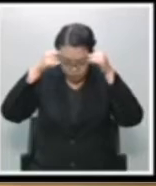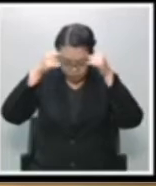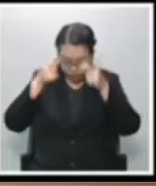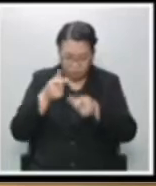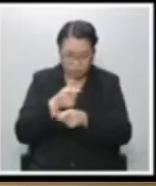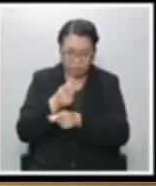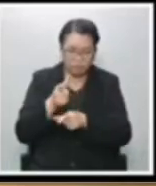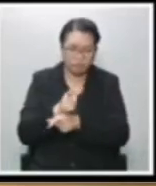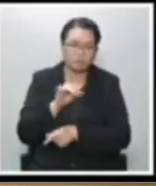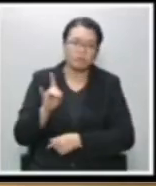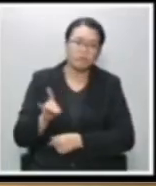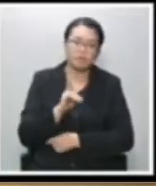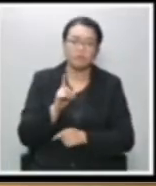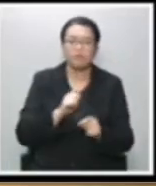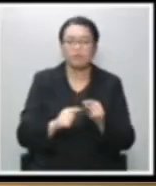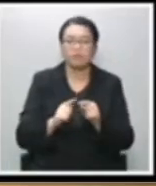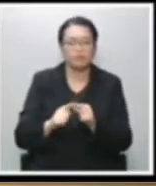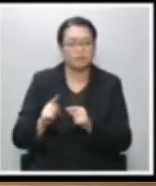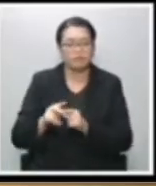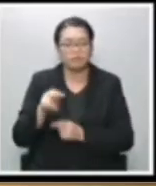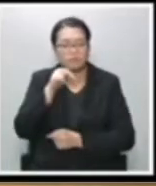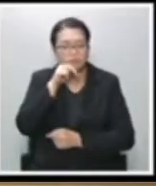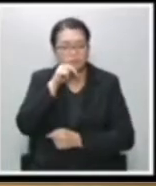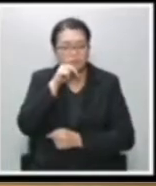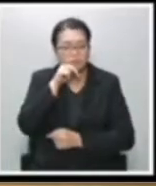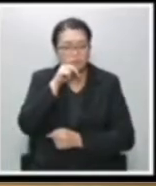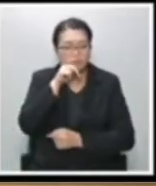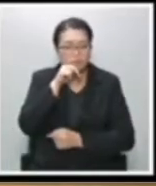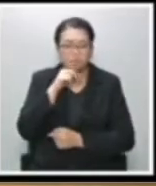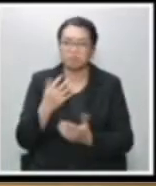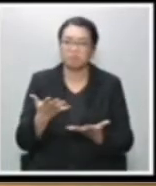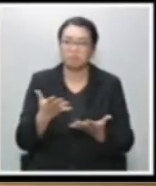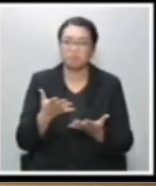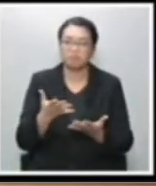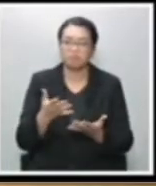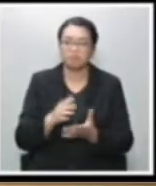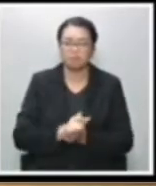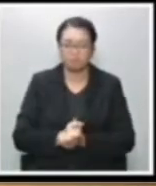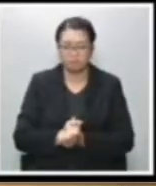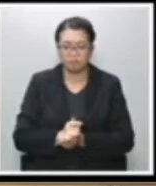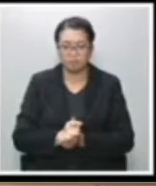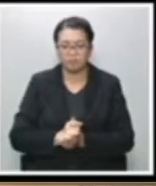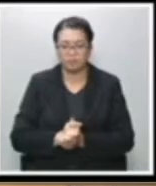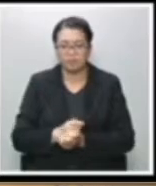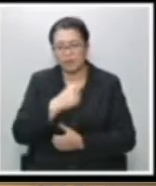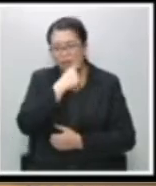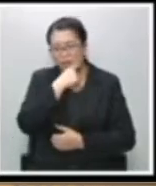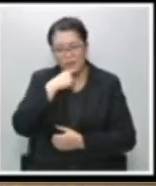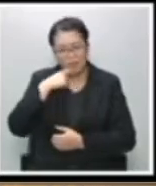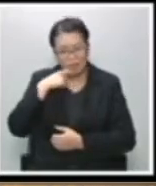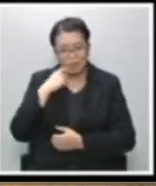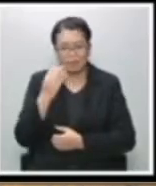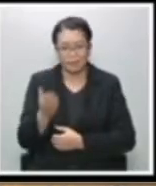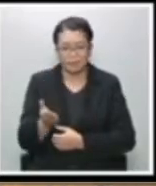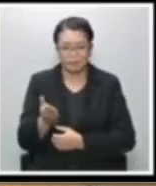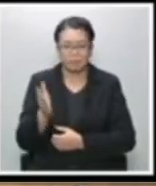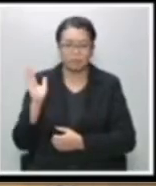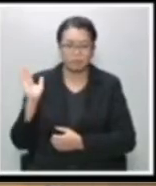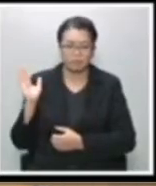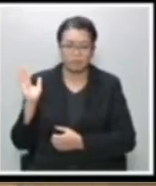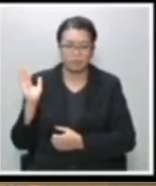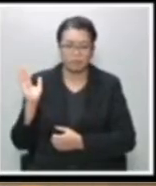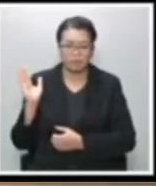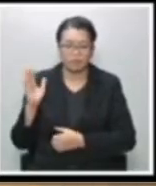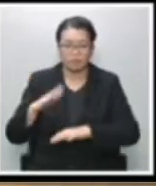ที่จะใช้สำหรับอุปโภคนะครับขอภาพต่อไปครับนะครับนี่ครับคือทุ่งนาน